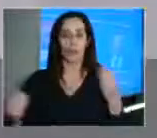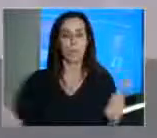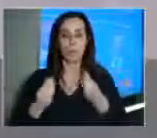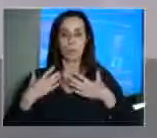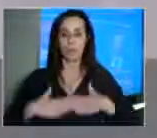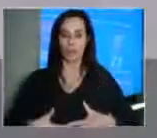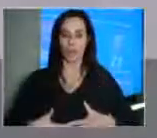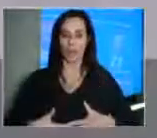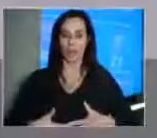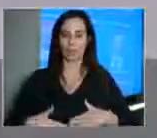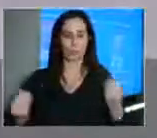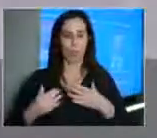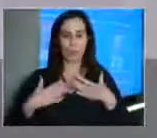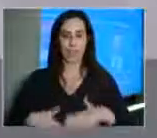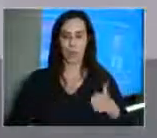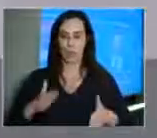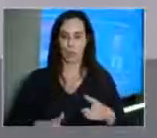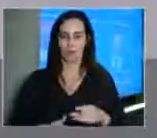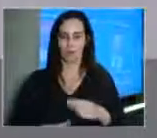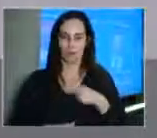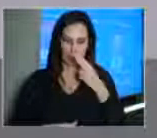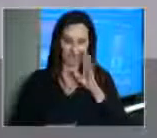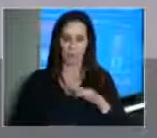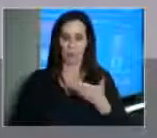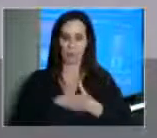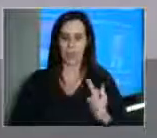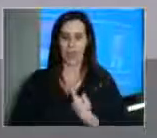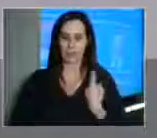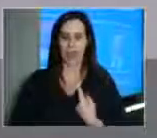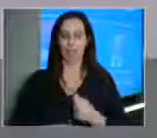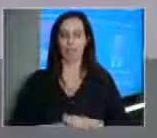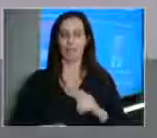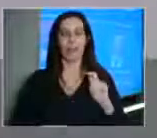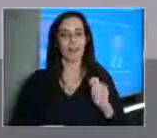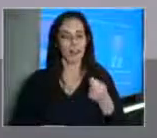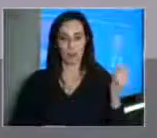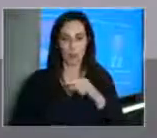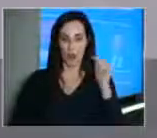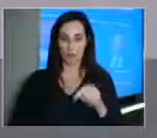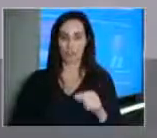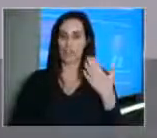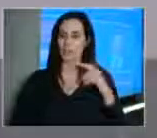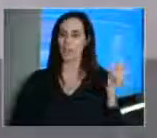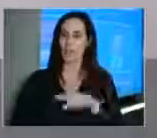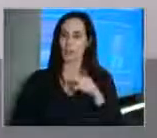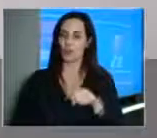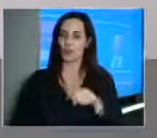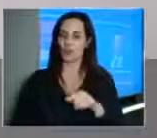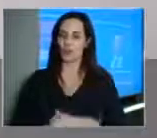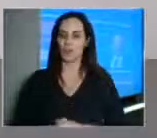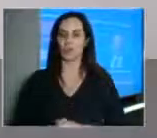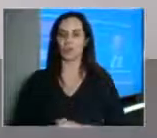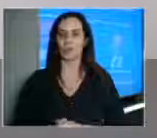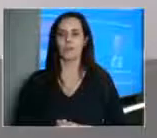חולצה משלהם, חולצת בוטים. אני אגב מנסה להשיג לנו אחת כזאת. דווקא בשבוע הזה, זה היה השבוע שבוע ביבי בוט